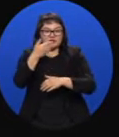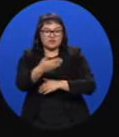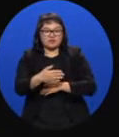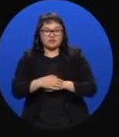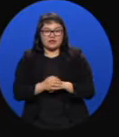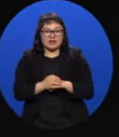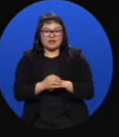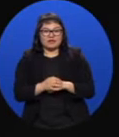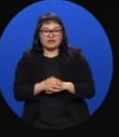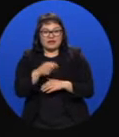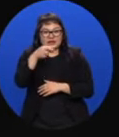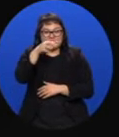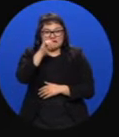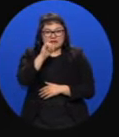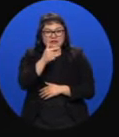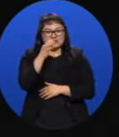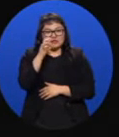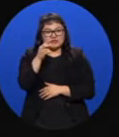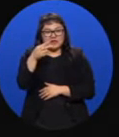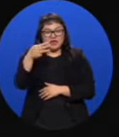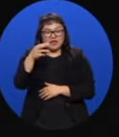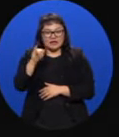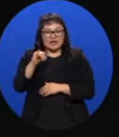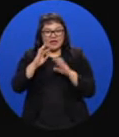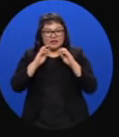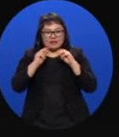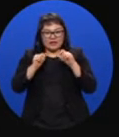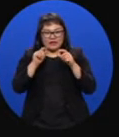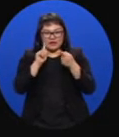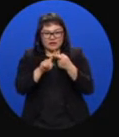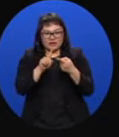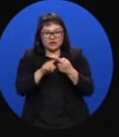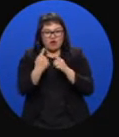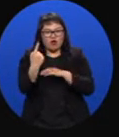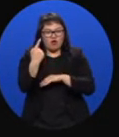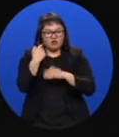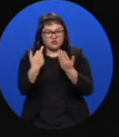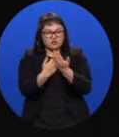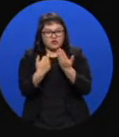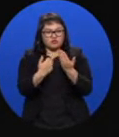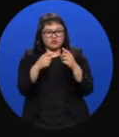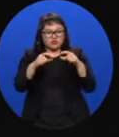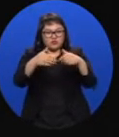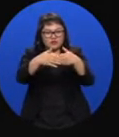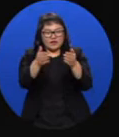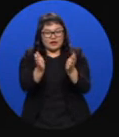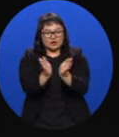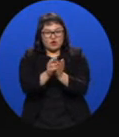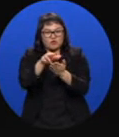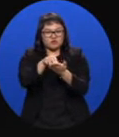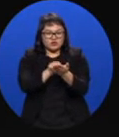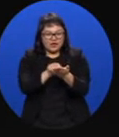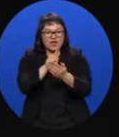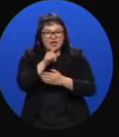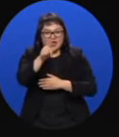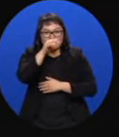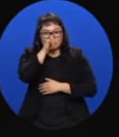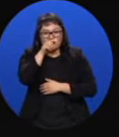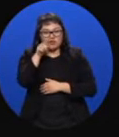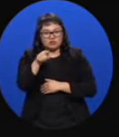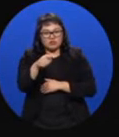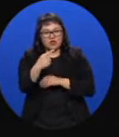그 신혜리의 땅에 대해서 어제 저희 제주도당에서 우리의 문제 제기를 했고 그것에 대해